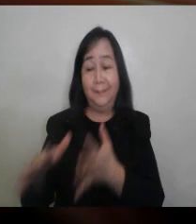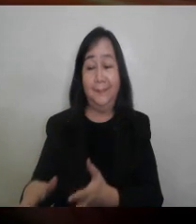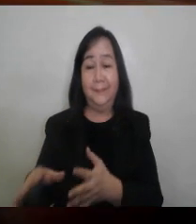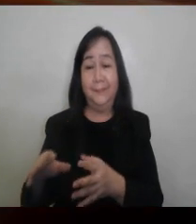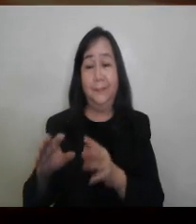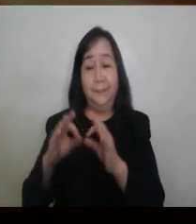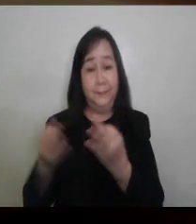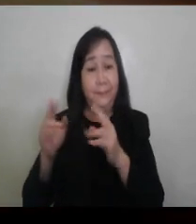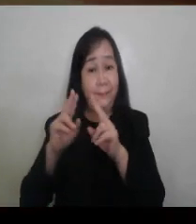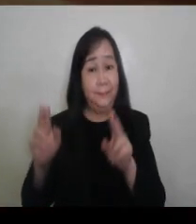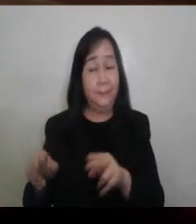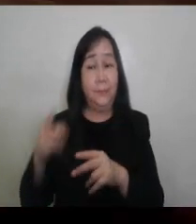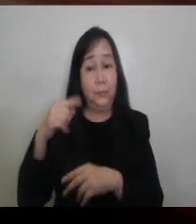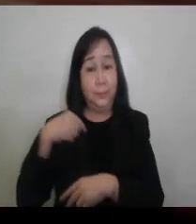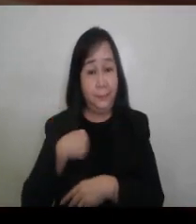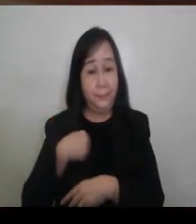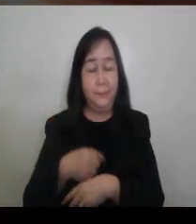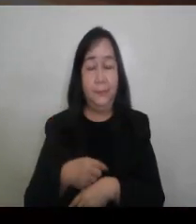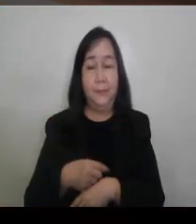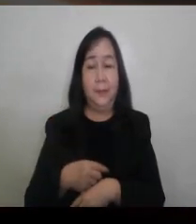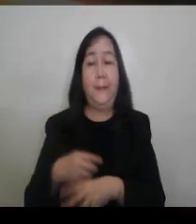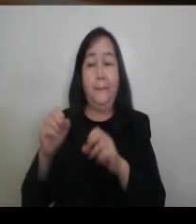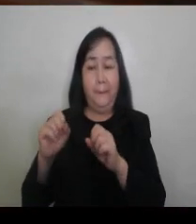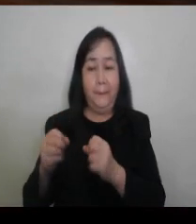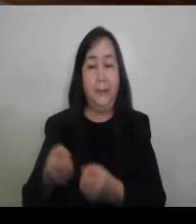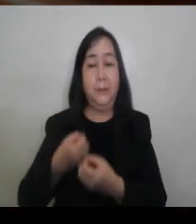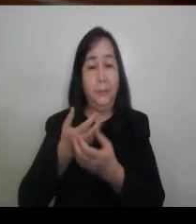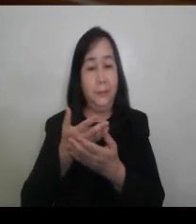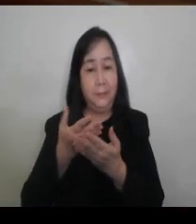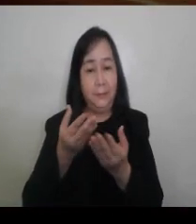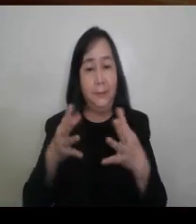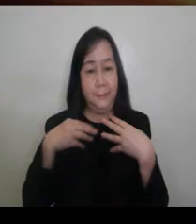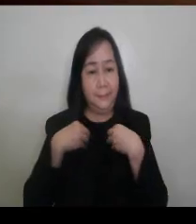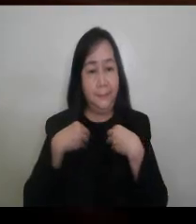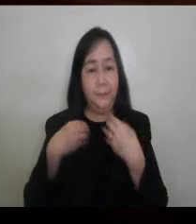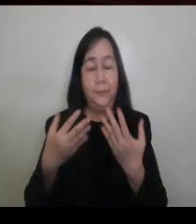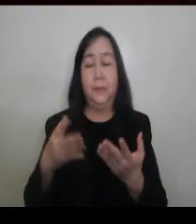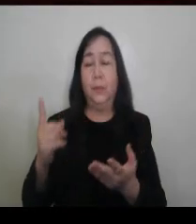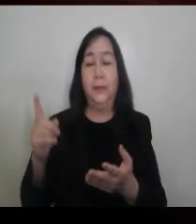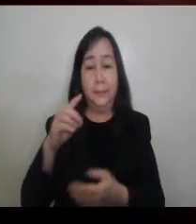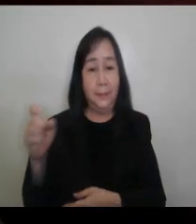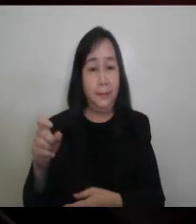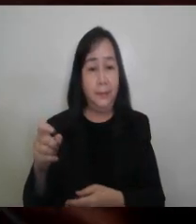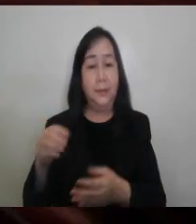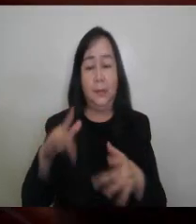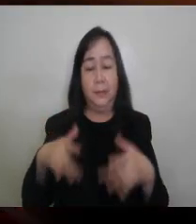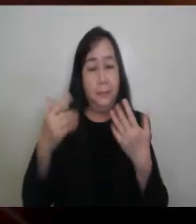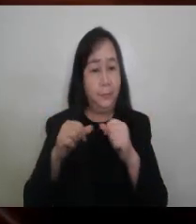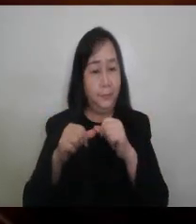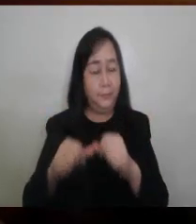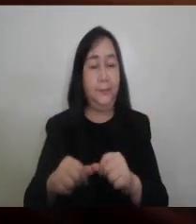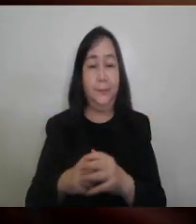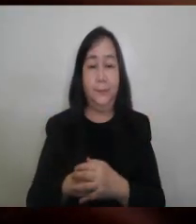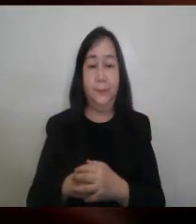para sa akin na hindi makatatanggap ng 100 ulit at buhay na walang hanggan." Upang higit